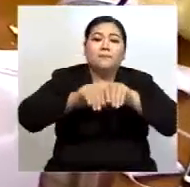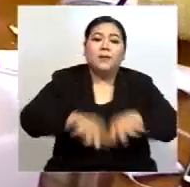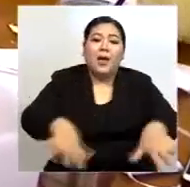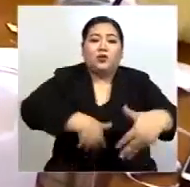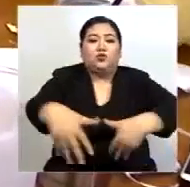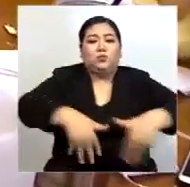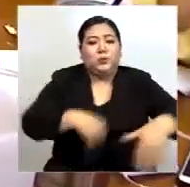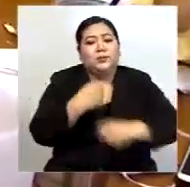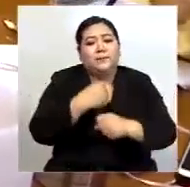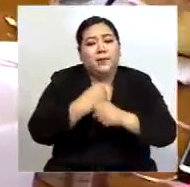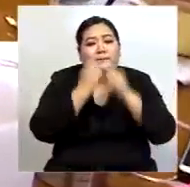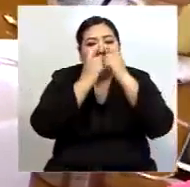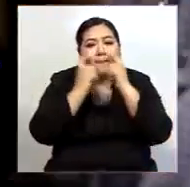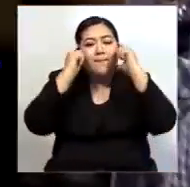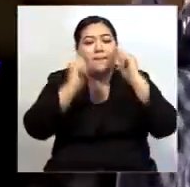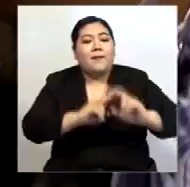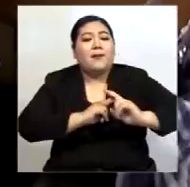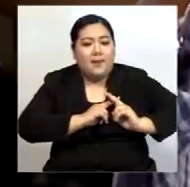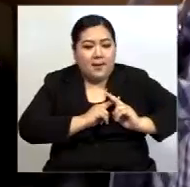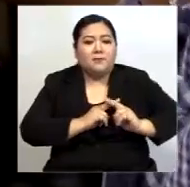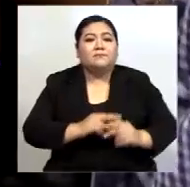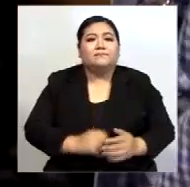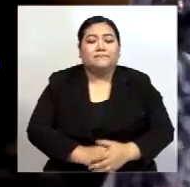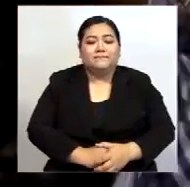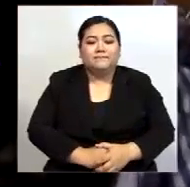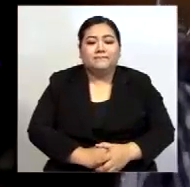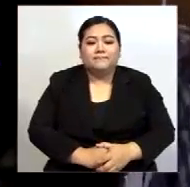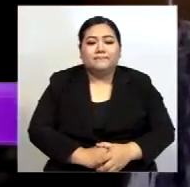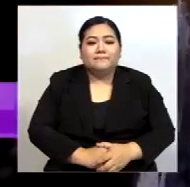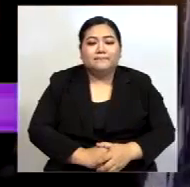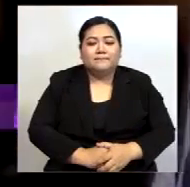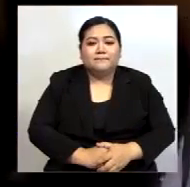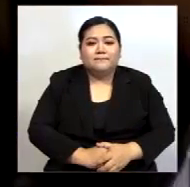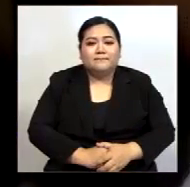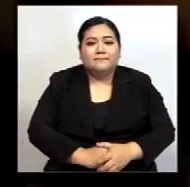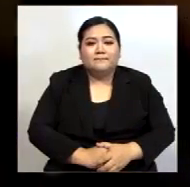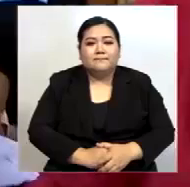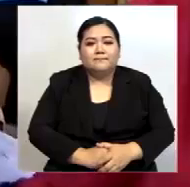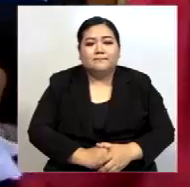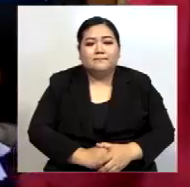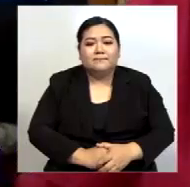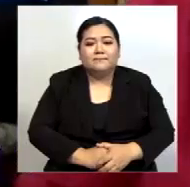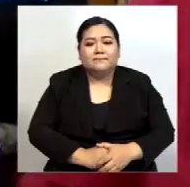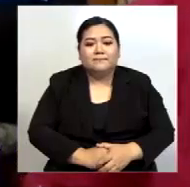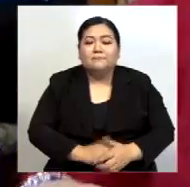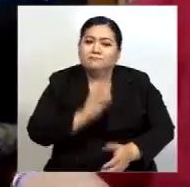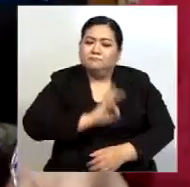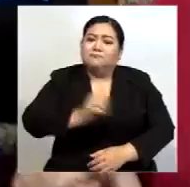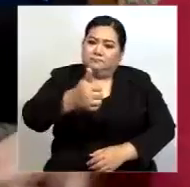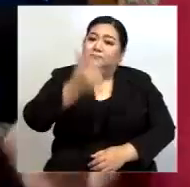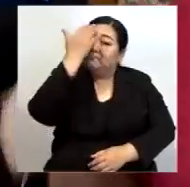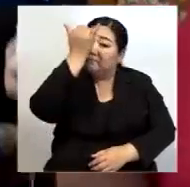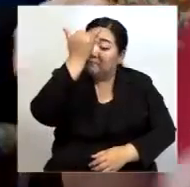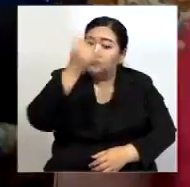ในชุมชนได้ผลิตหน้ากากไว้ใช้ในการป้องกันตัวเองด้วยนะฮะ ก็ดีอย่างนึงที่ว่า